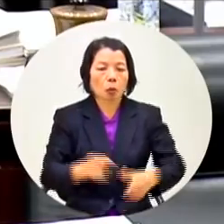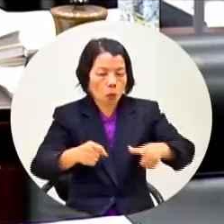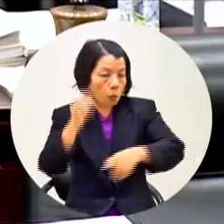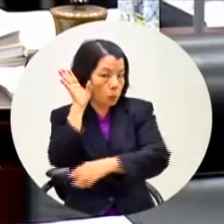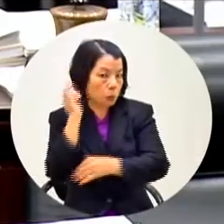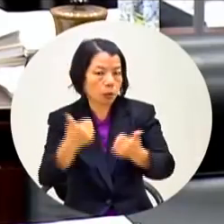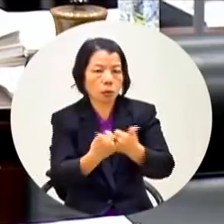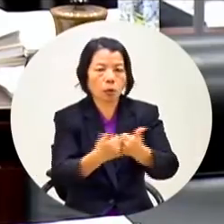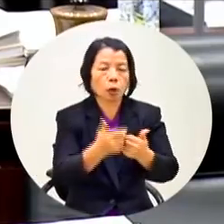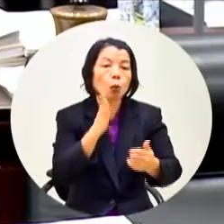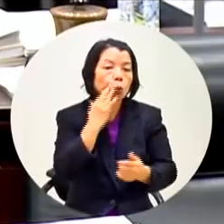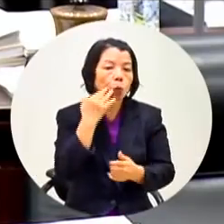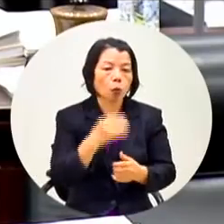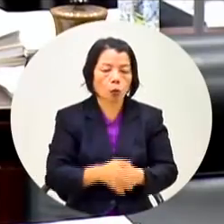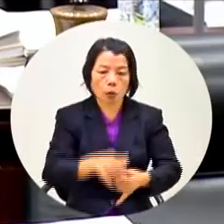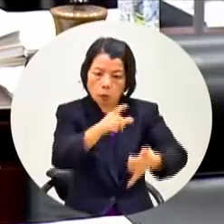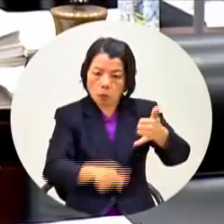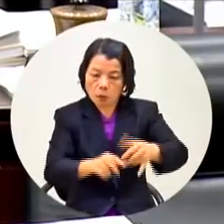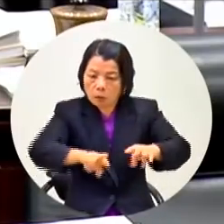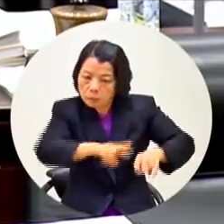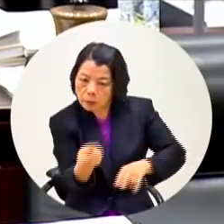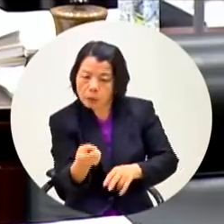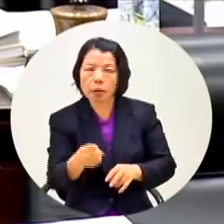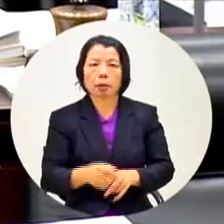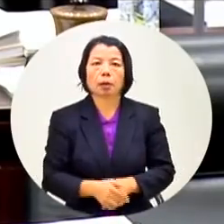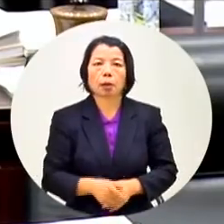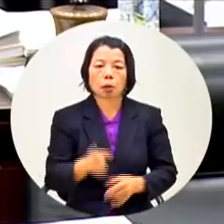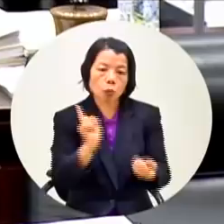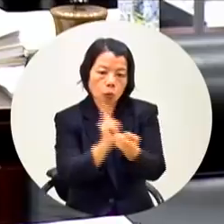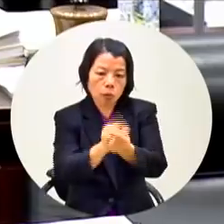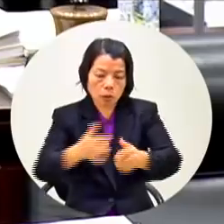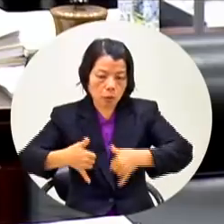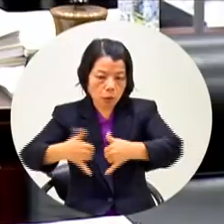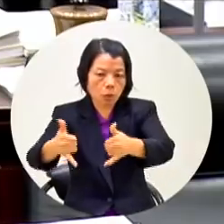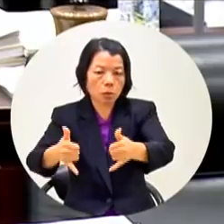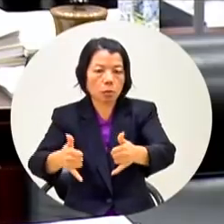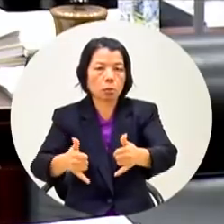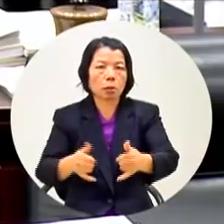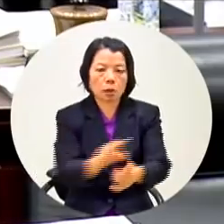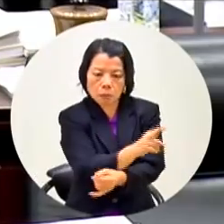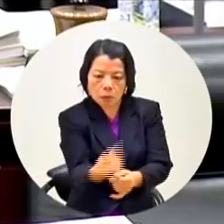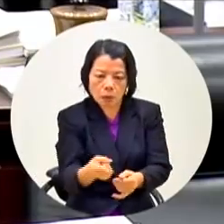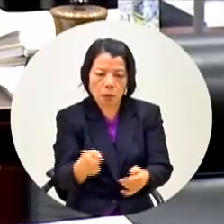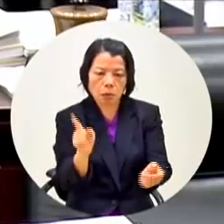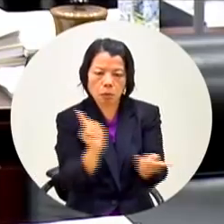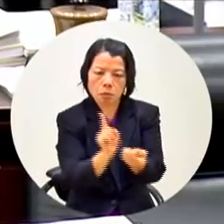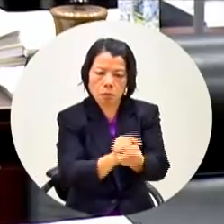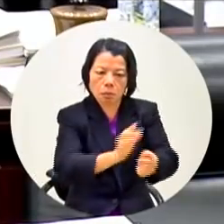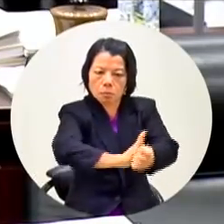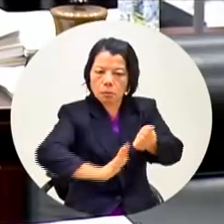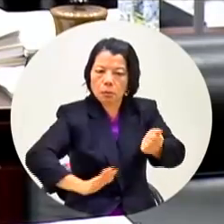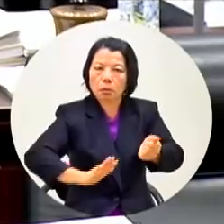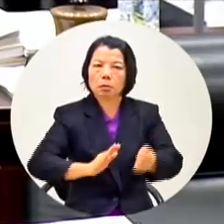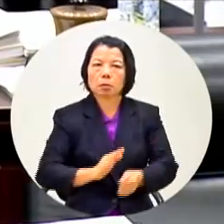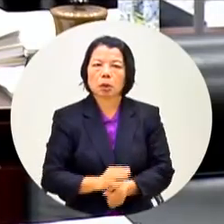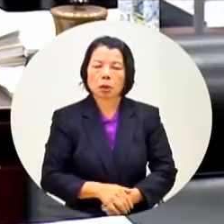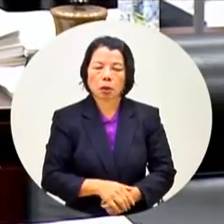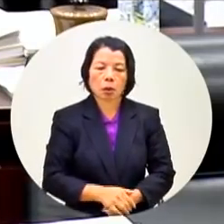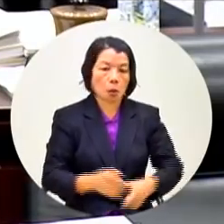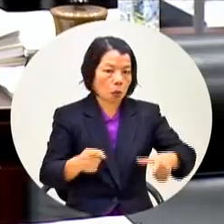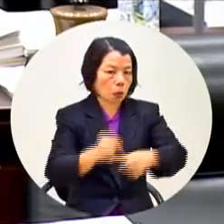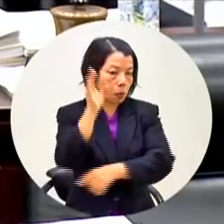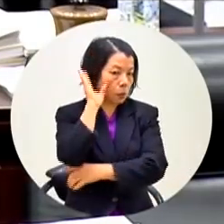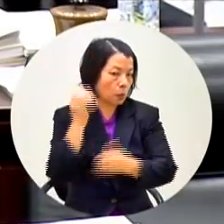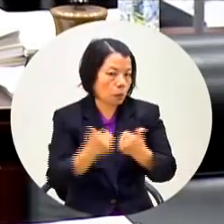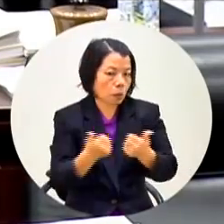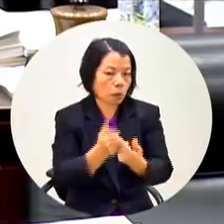说争议路线，你干脆就不要盖了。这一些的影响跟评估，透过公听会，让支持、反对，或者是还在那